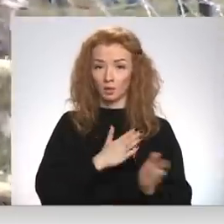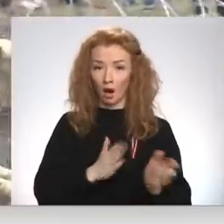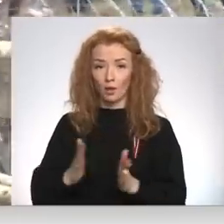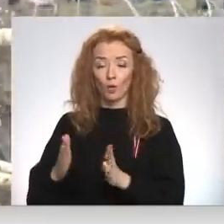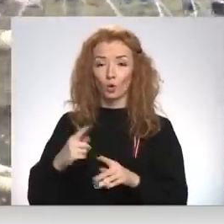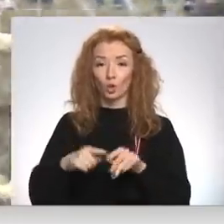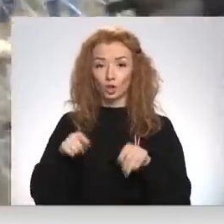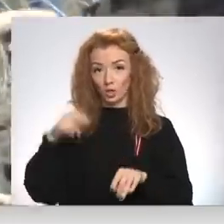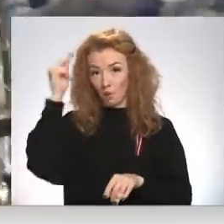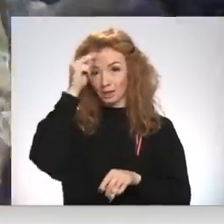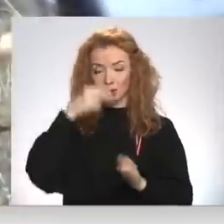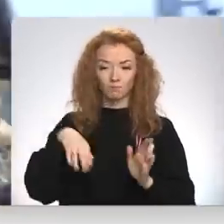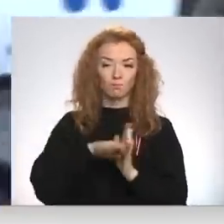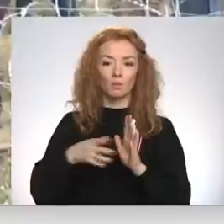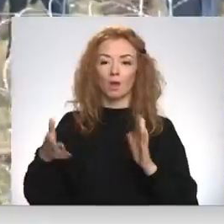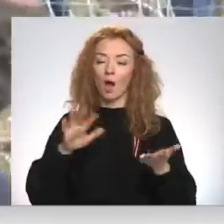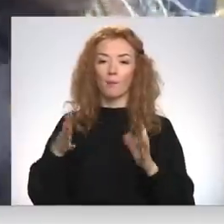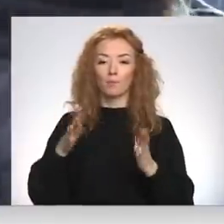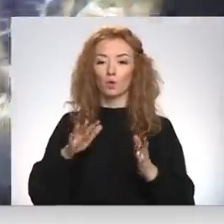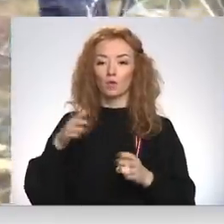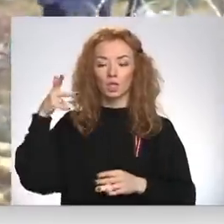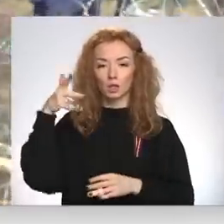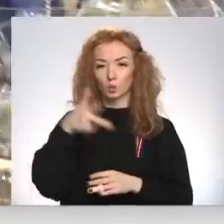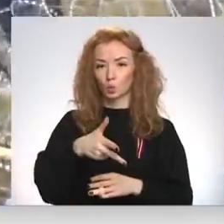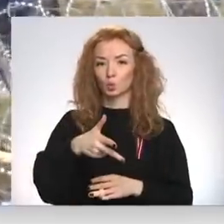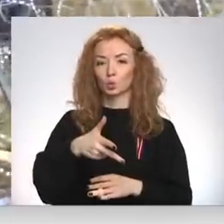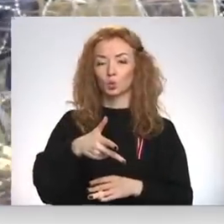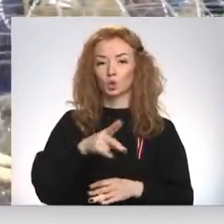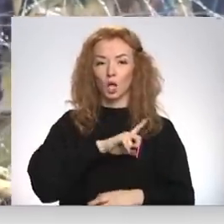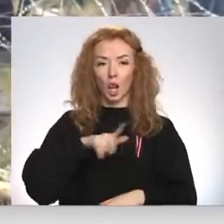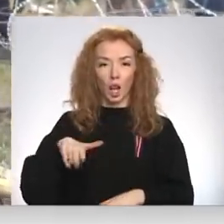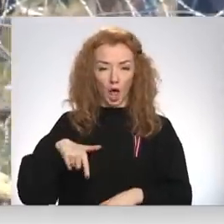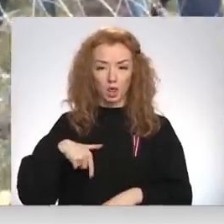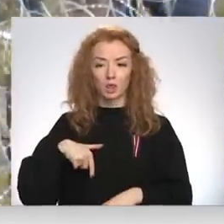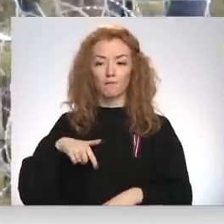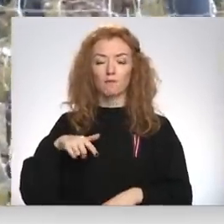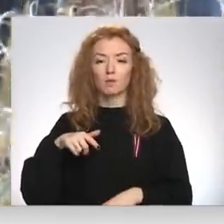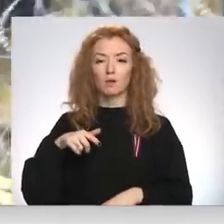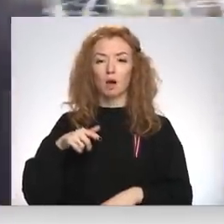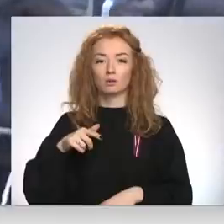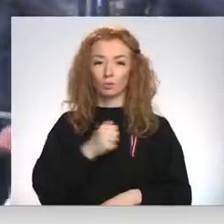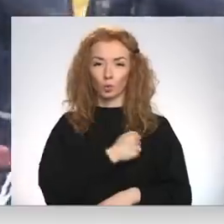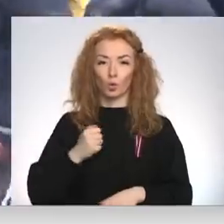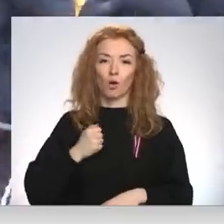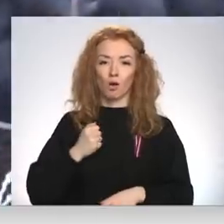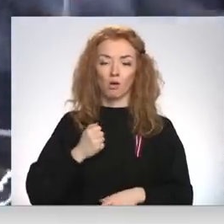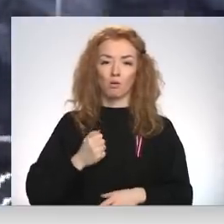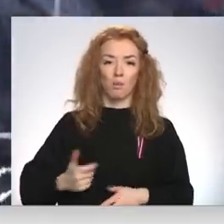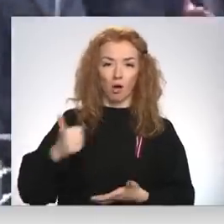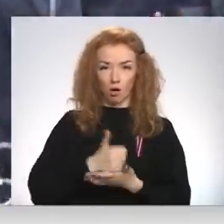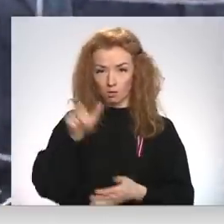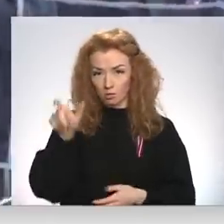šajās mācībās piedalīsies aptuveni 3000 Latvijas bruņoto spēku pārstāvju.